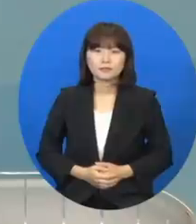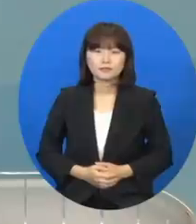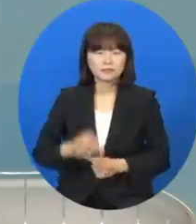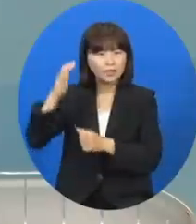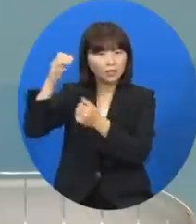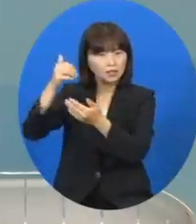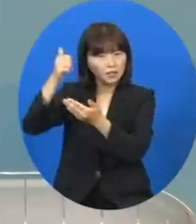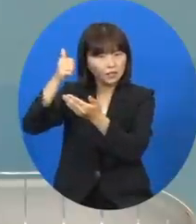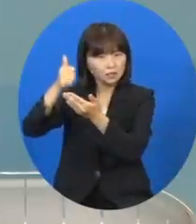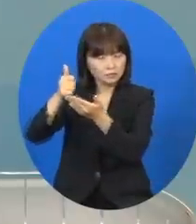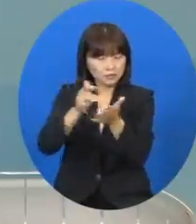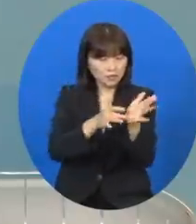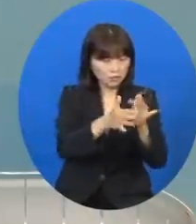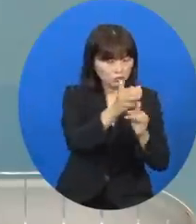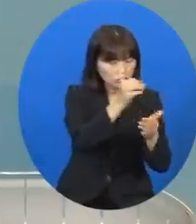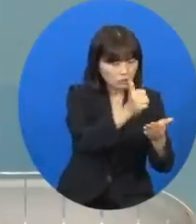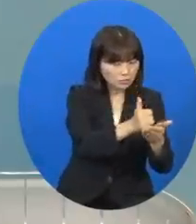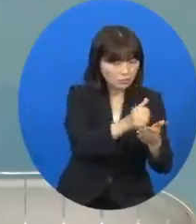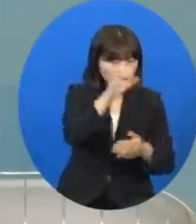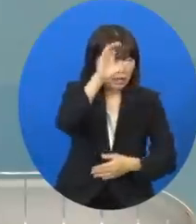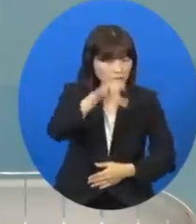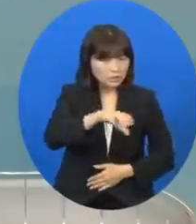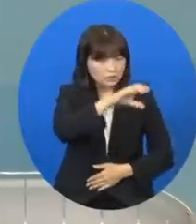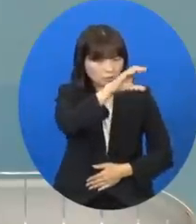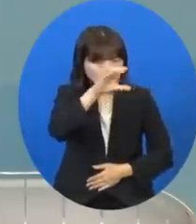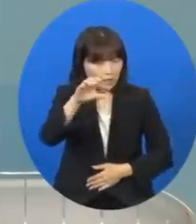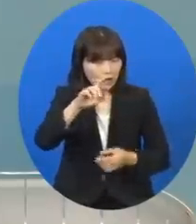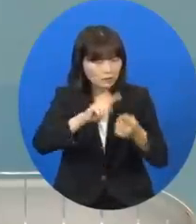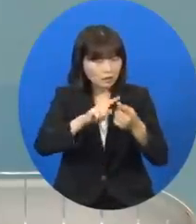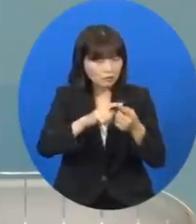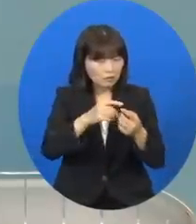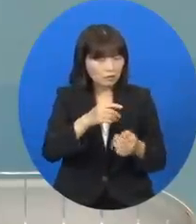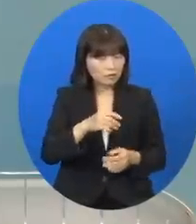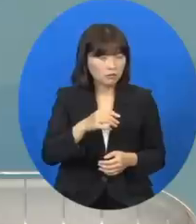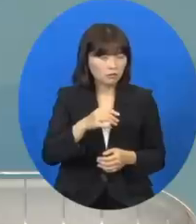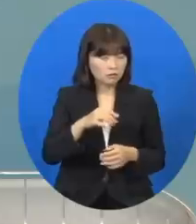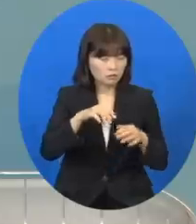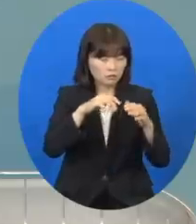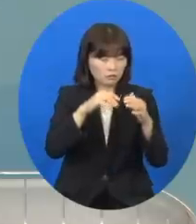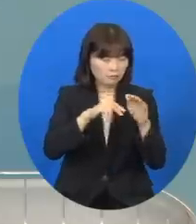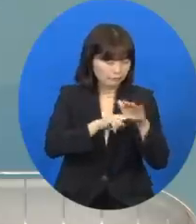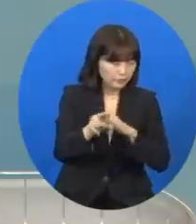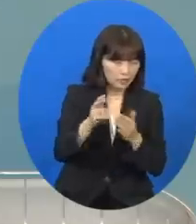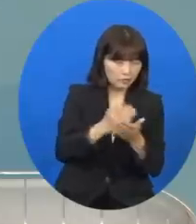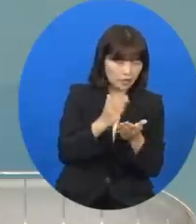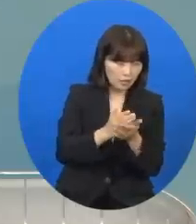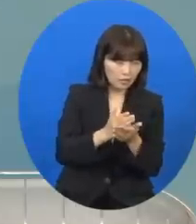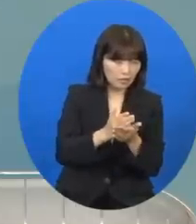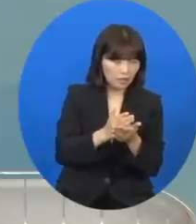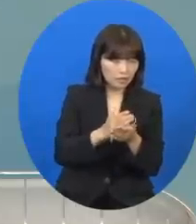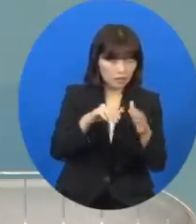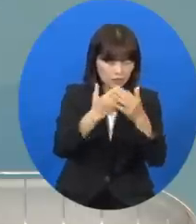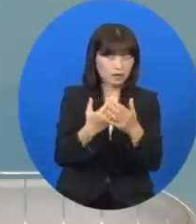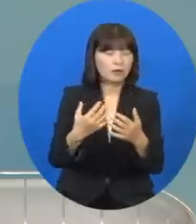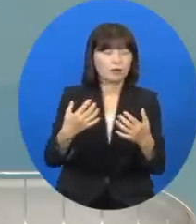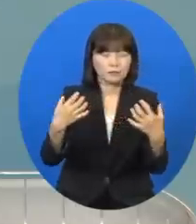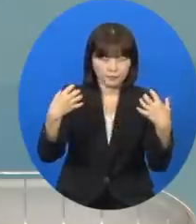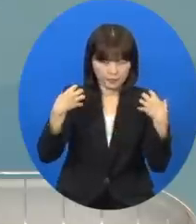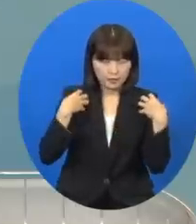하나님이 예수님에게 십자가를 절대로 외면하지 마. 그대로 당해. 때리면 맞고